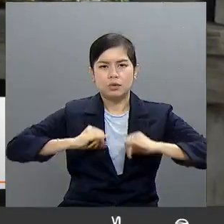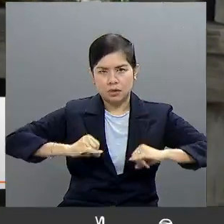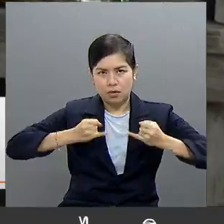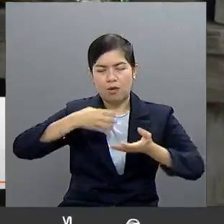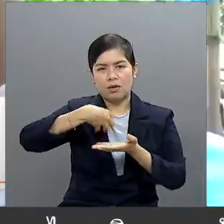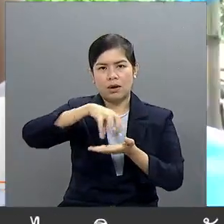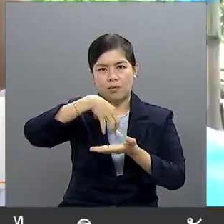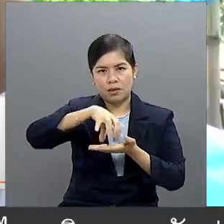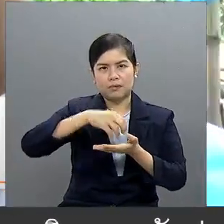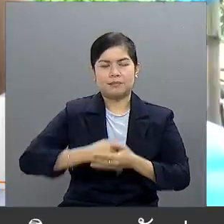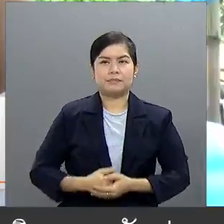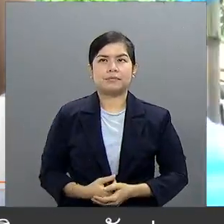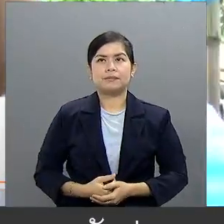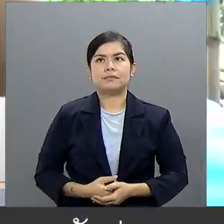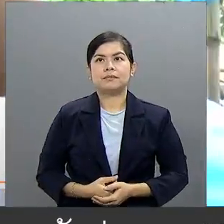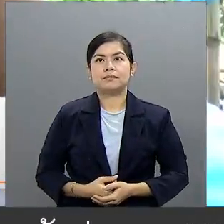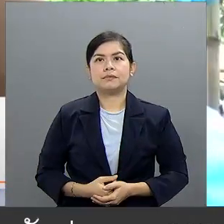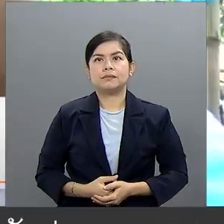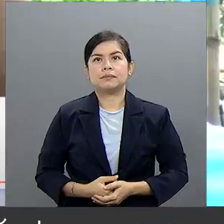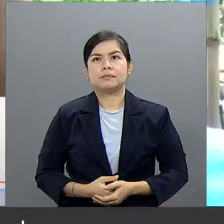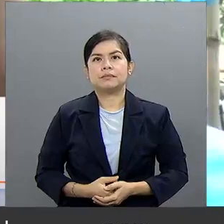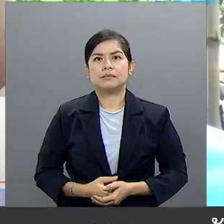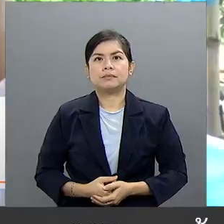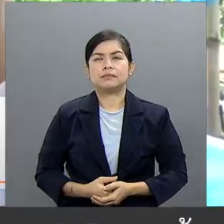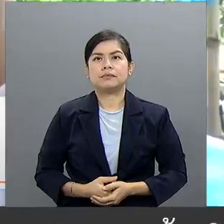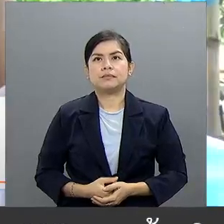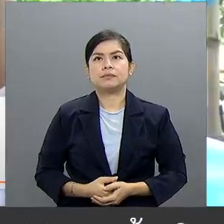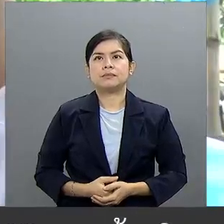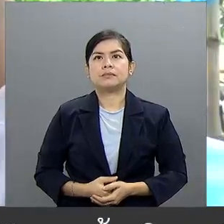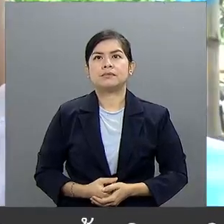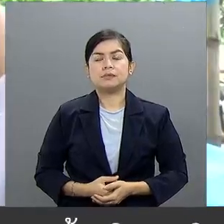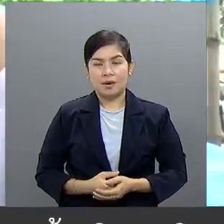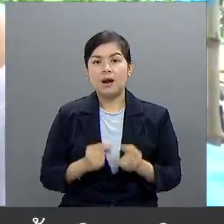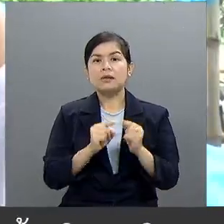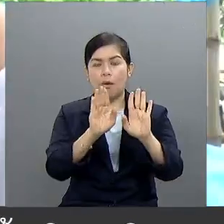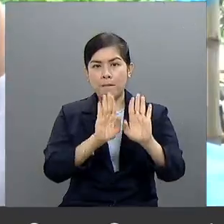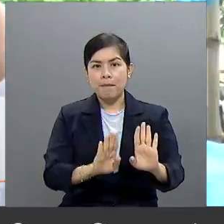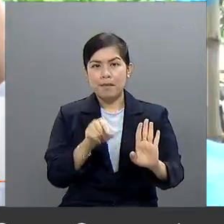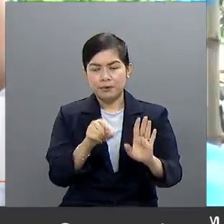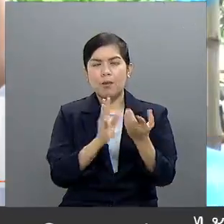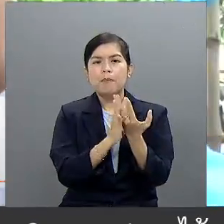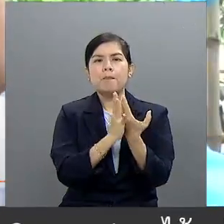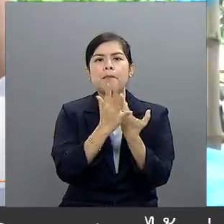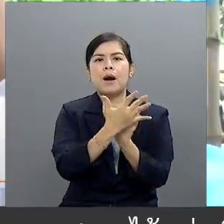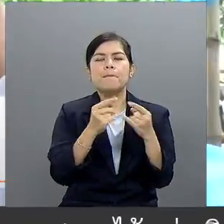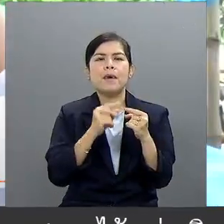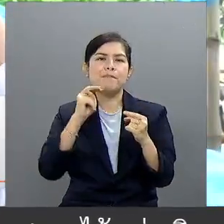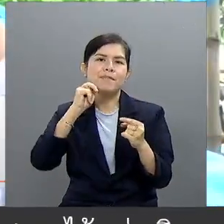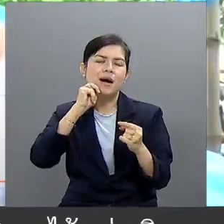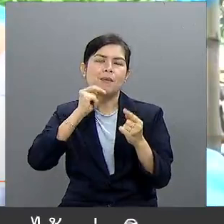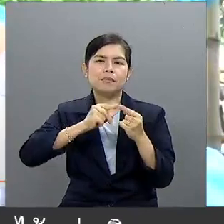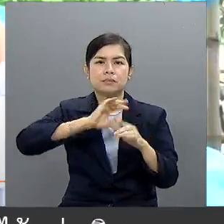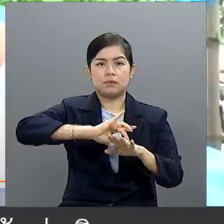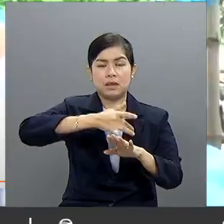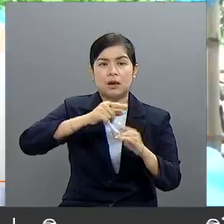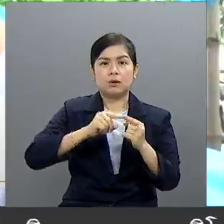ค่ะ อันนี้เป็นห้องว่าพักไฮโดรครับน้ำวนครับแต่วิธีเทคนิคนะครับบางคนก็